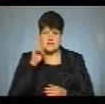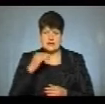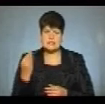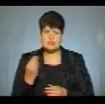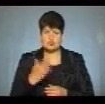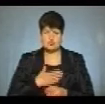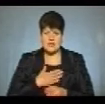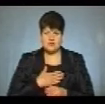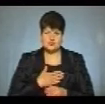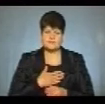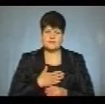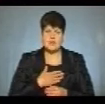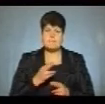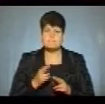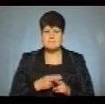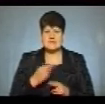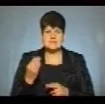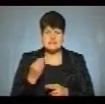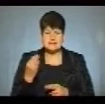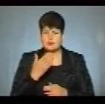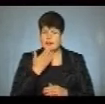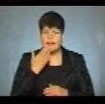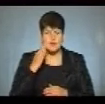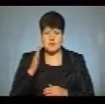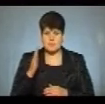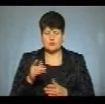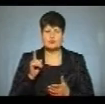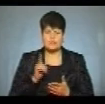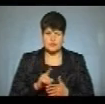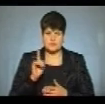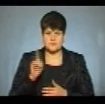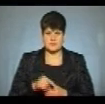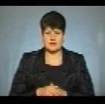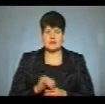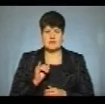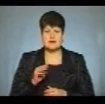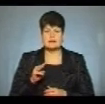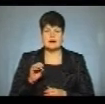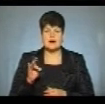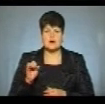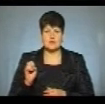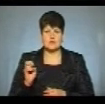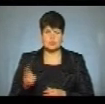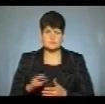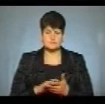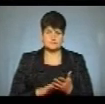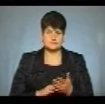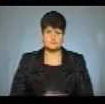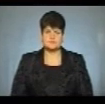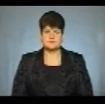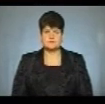нашу. Без історії нема майбутнього. Мусимо знати. Ірина Терлюк, Оксана Галіяш. Новини на Суспільному.